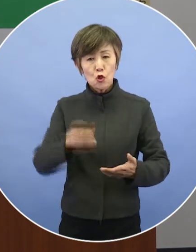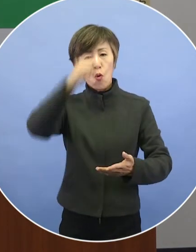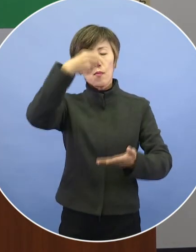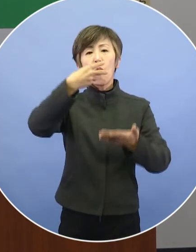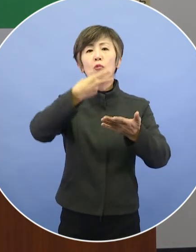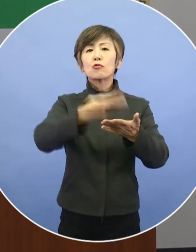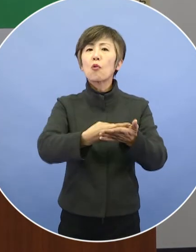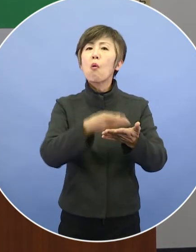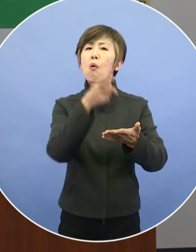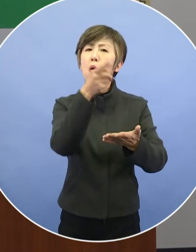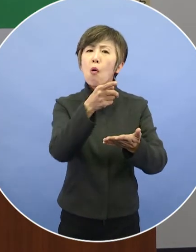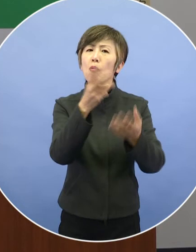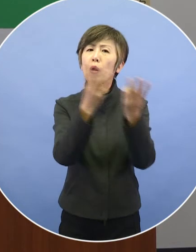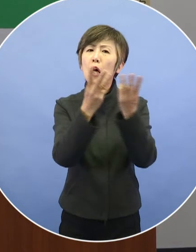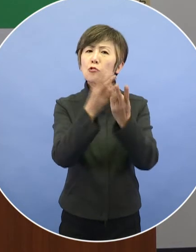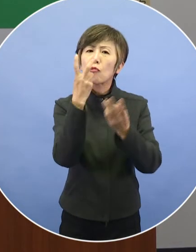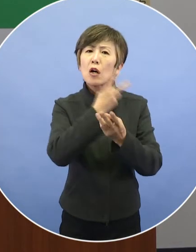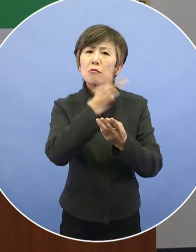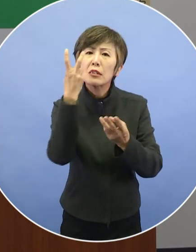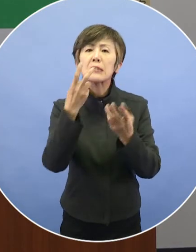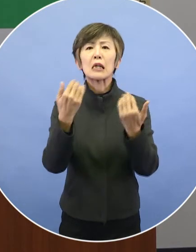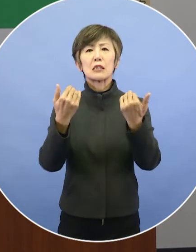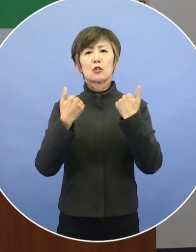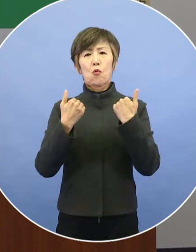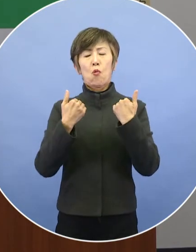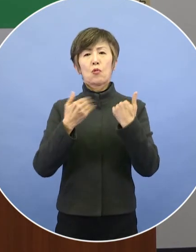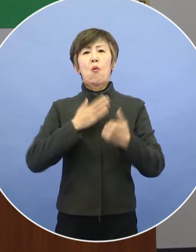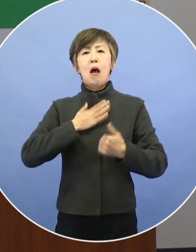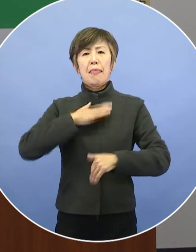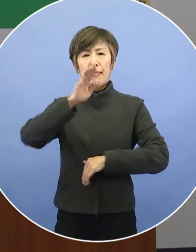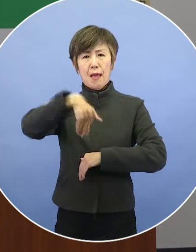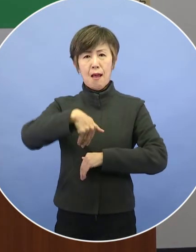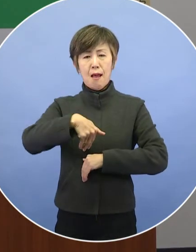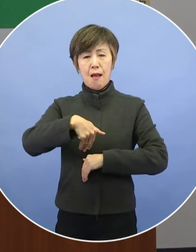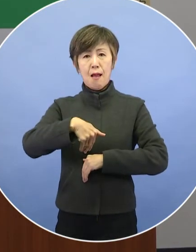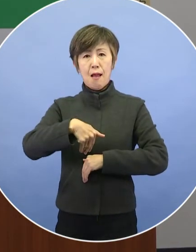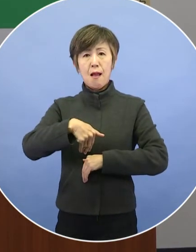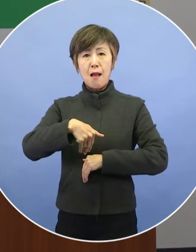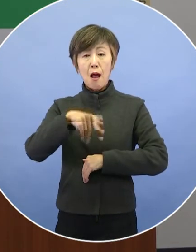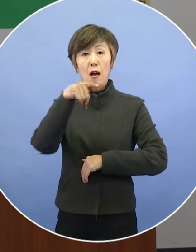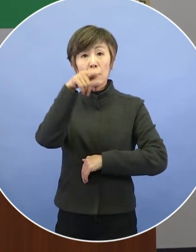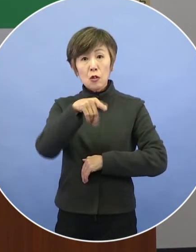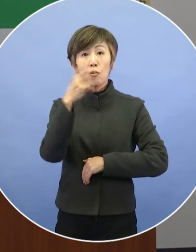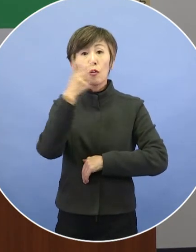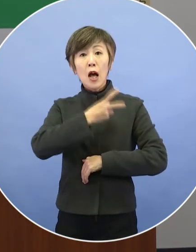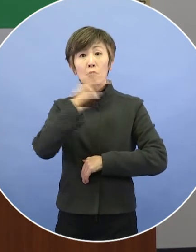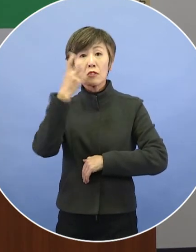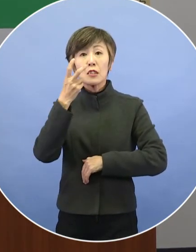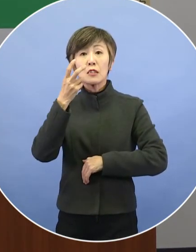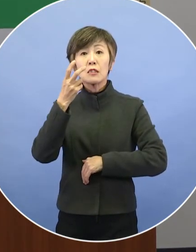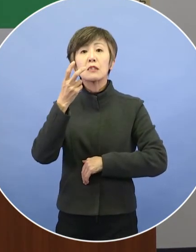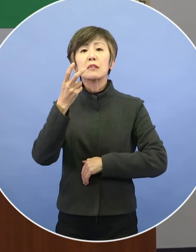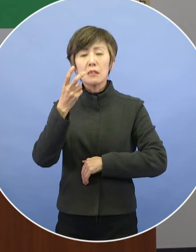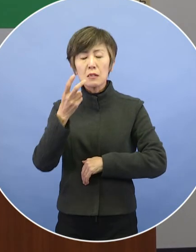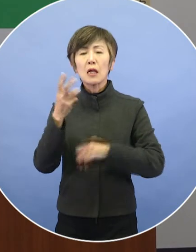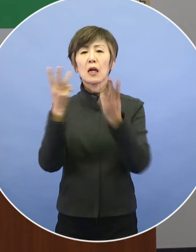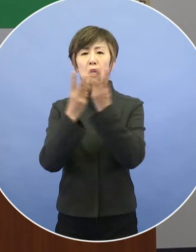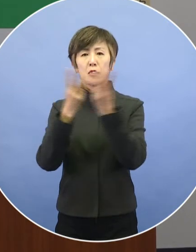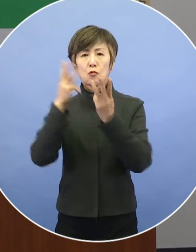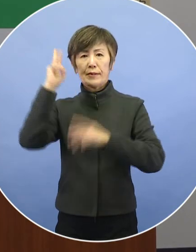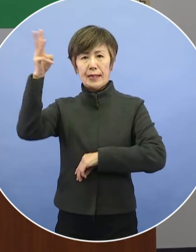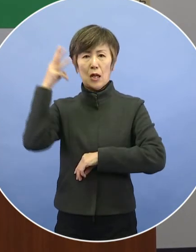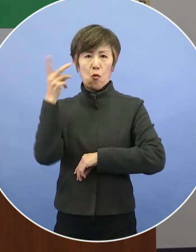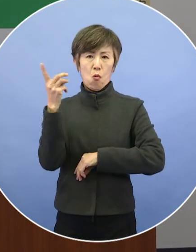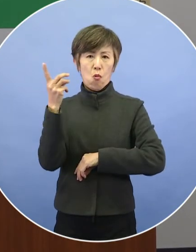のコントロールが非常に重要だというふうにわかってきておりますのでそういうところを見ながら参考程度に